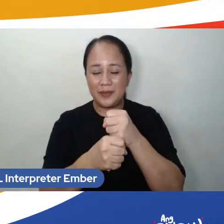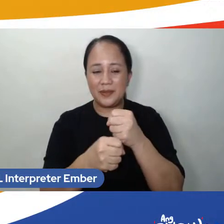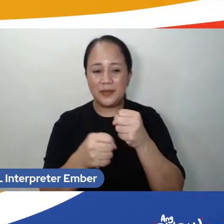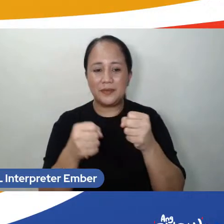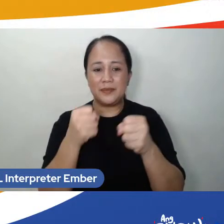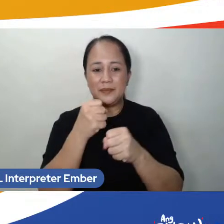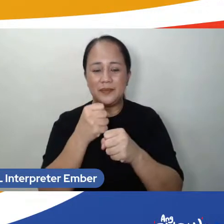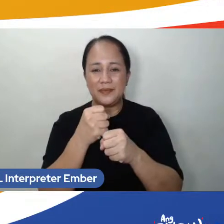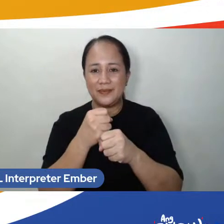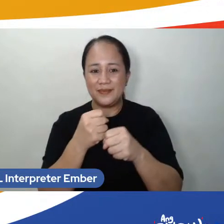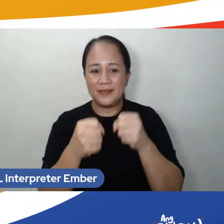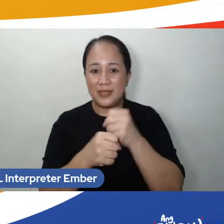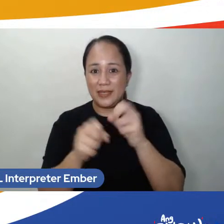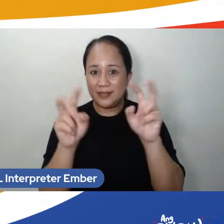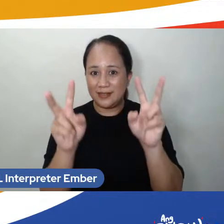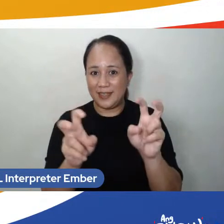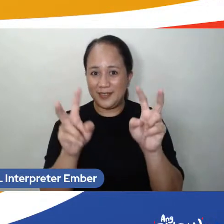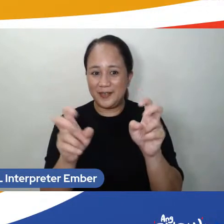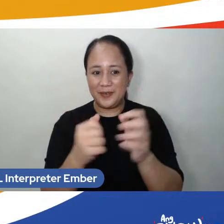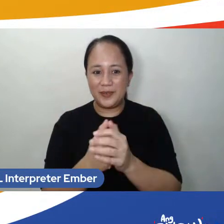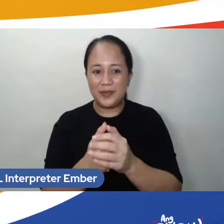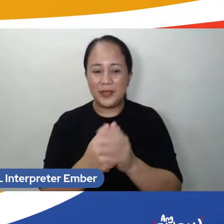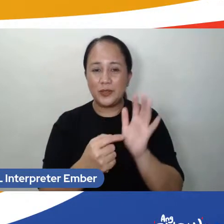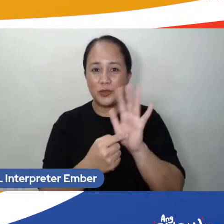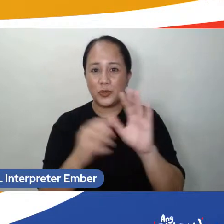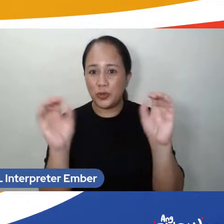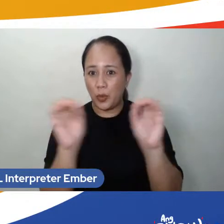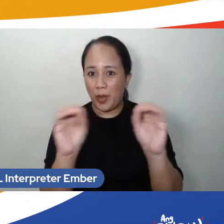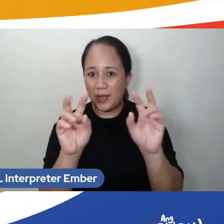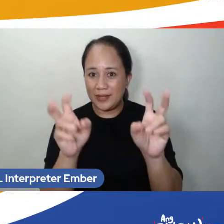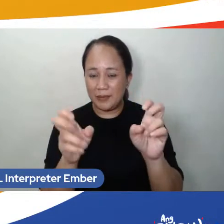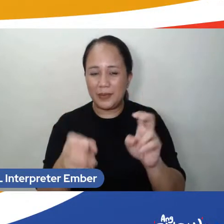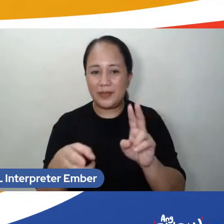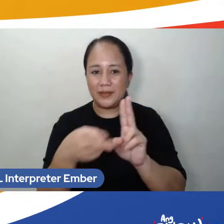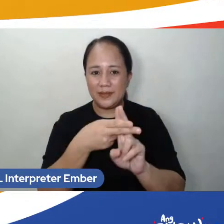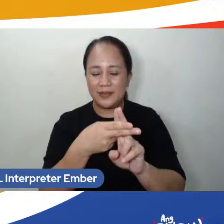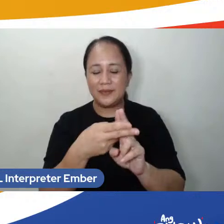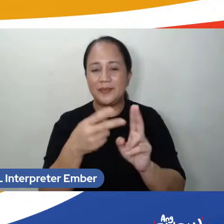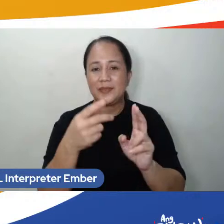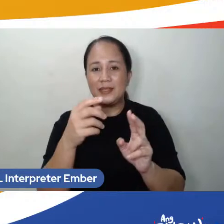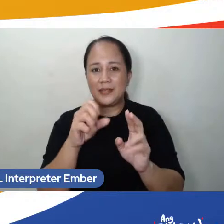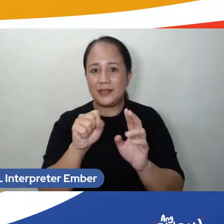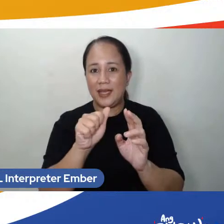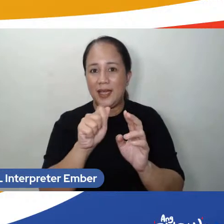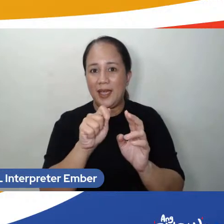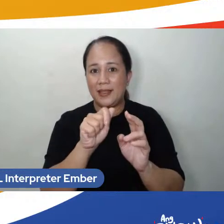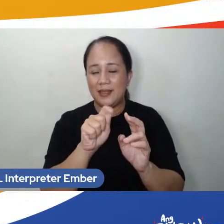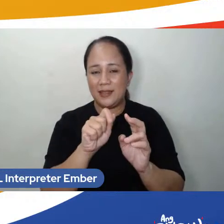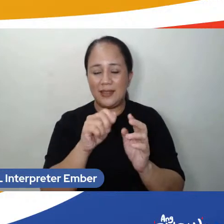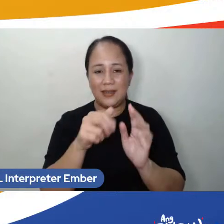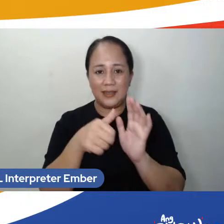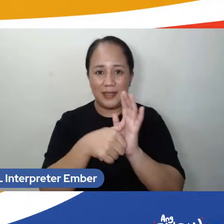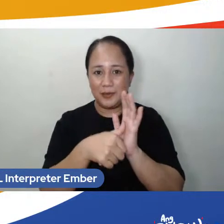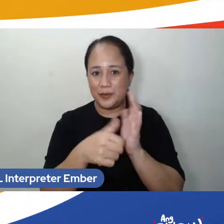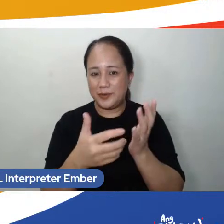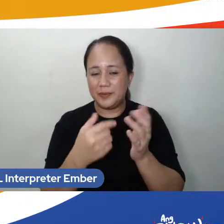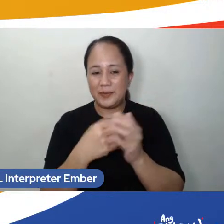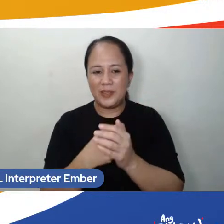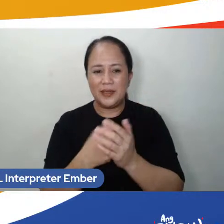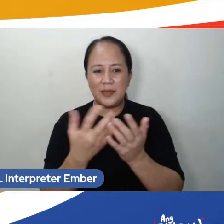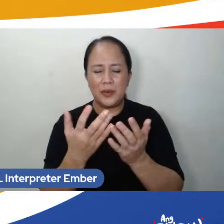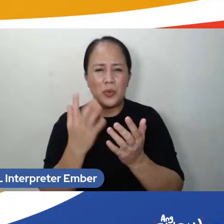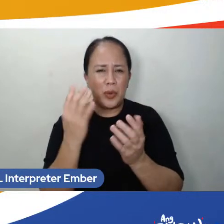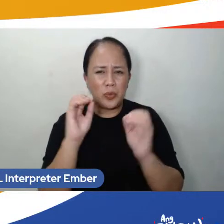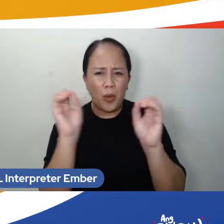itong ating title na ang show na walang title pero hashtag sa atin ang election. Bakit nga ba ang show na walang title, ang title ng show na